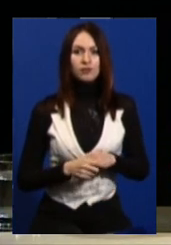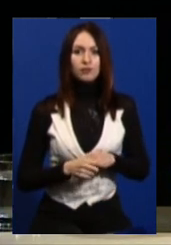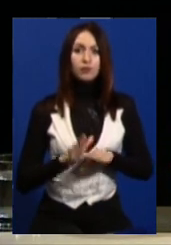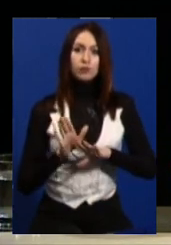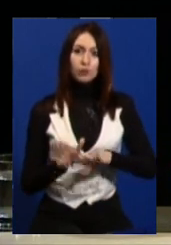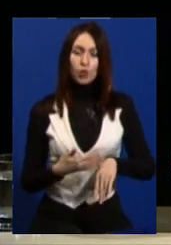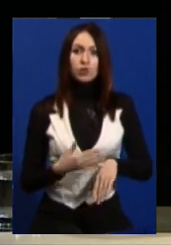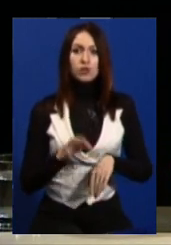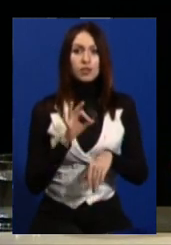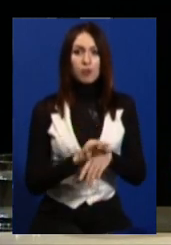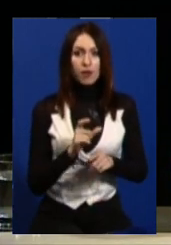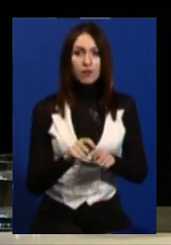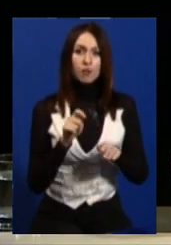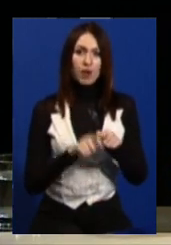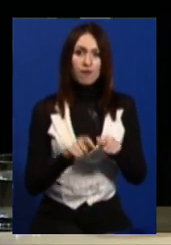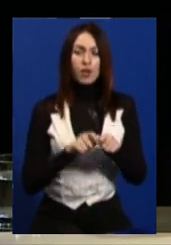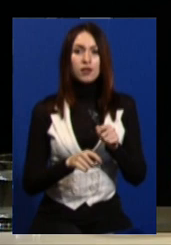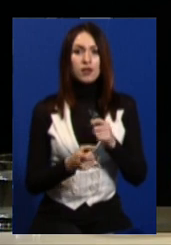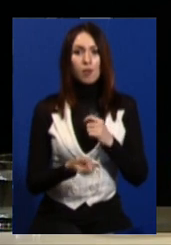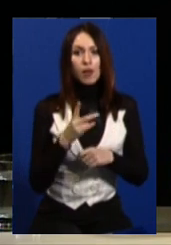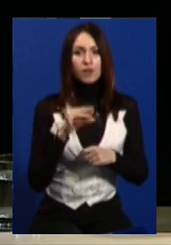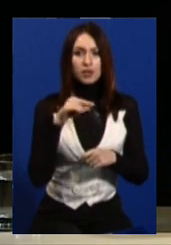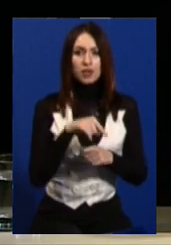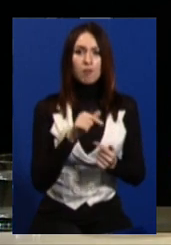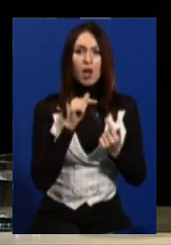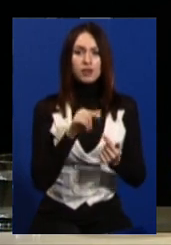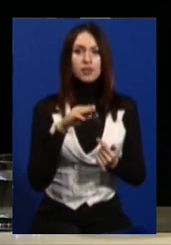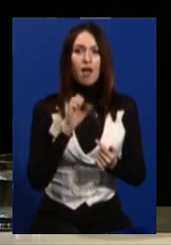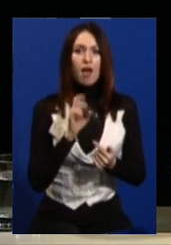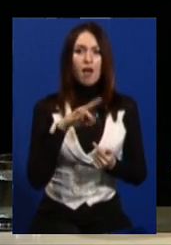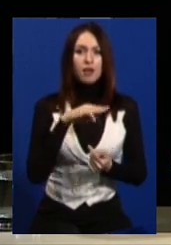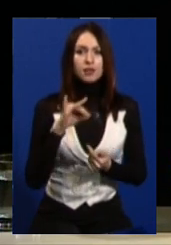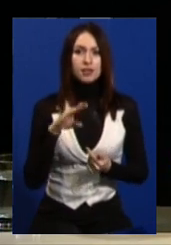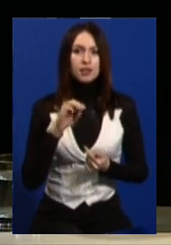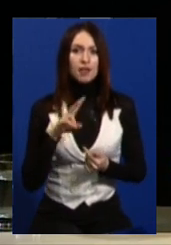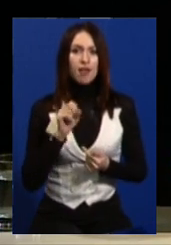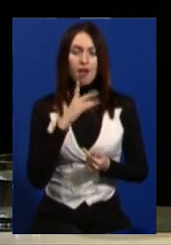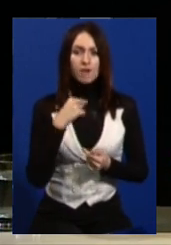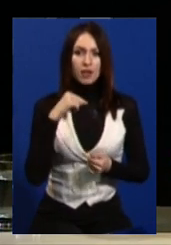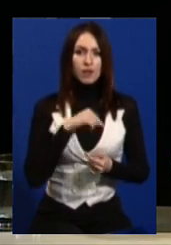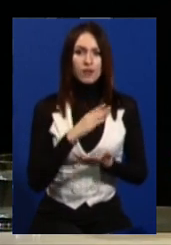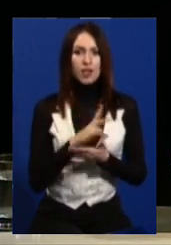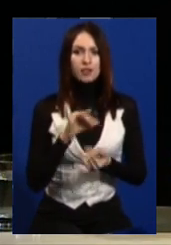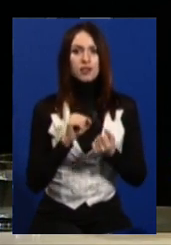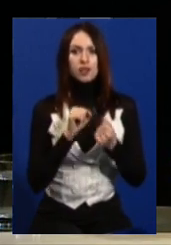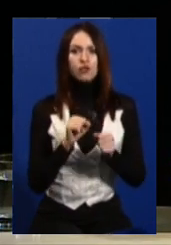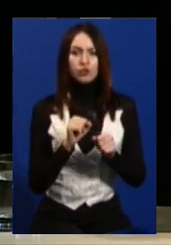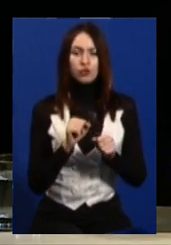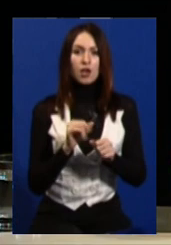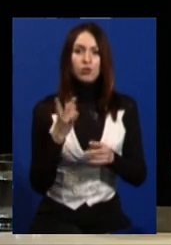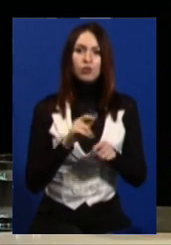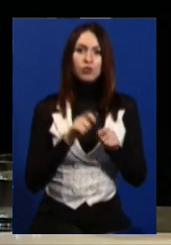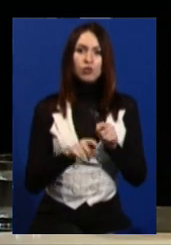после перенесенного заболевания проверить, выработались ли антитела. То есть на сегодня, чтобы проверить, болел человек каким-то заболеванием или нет,